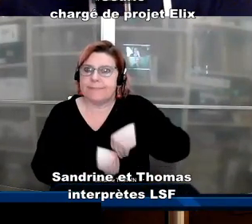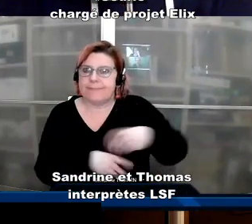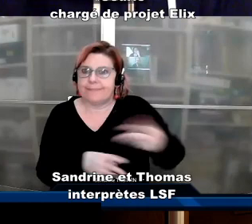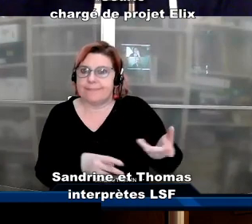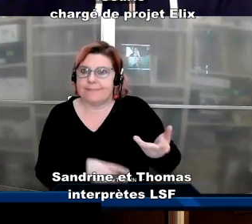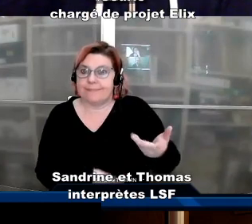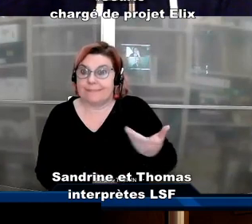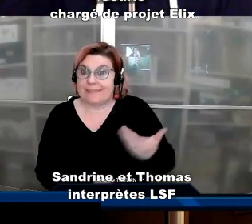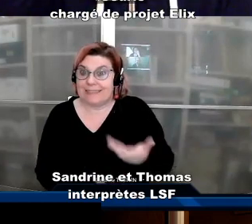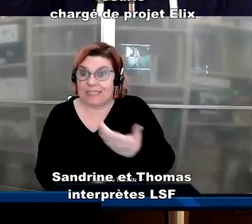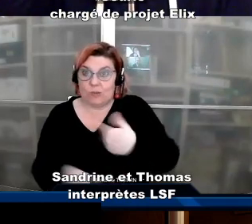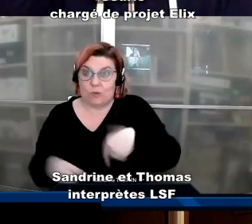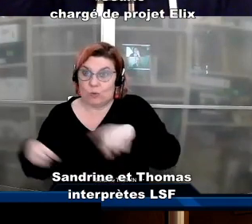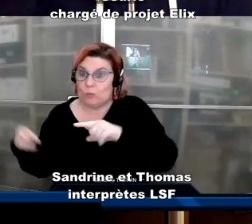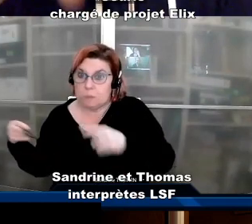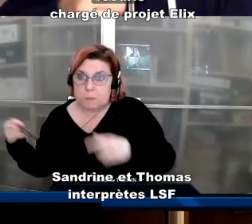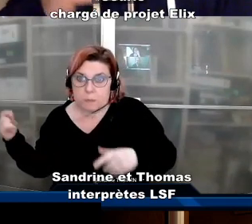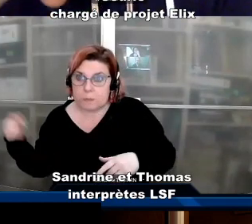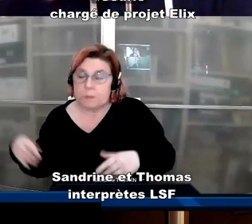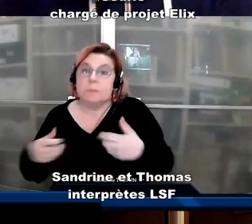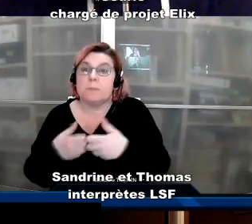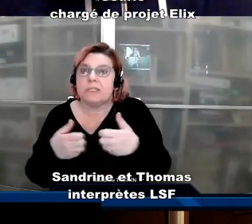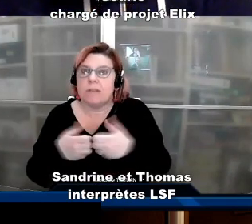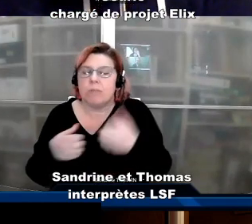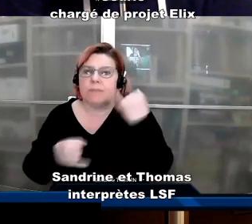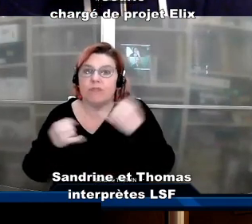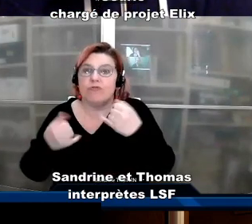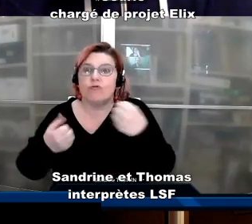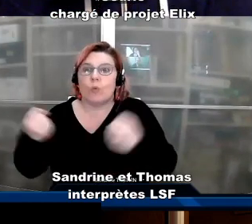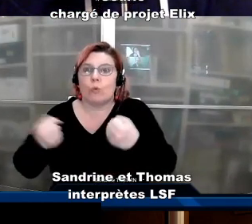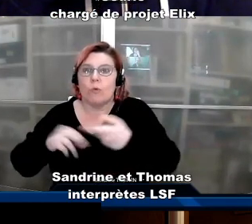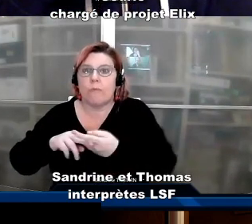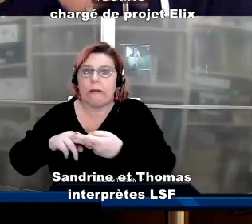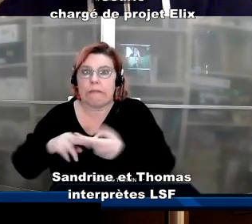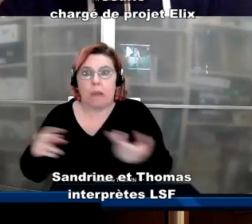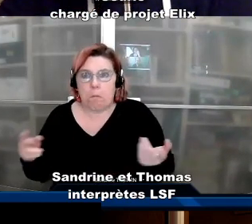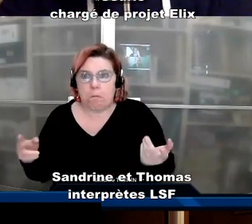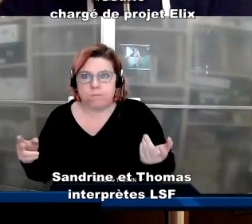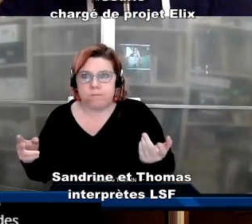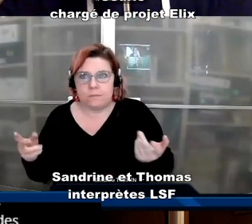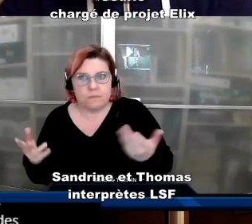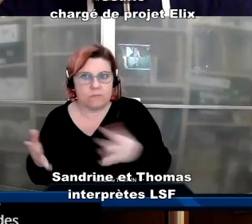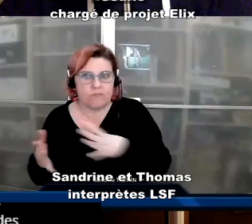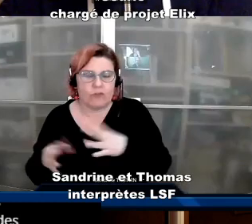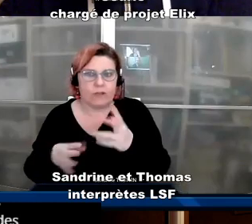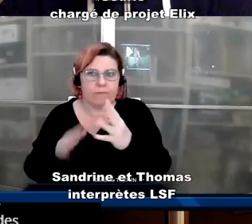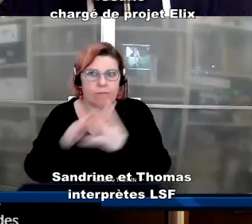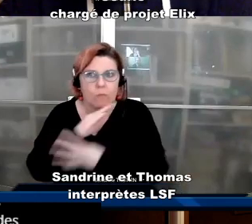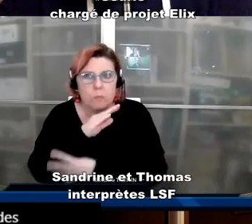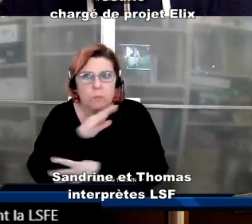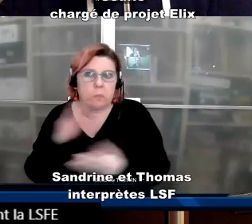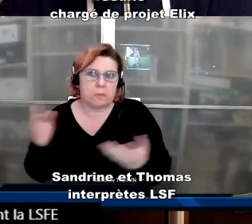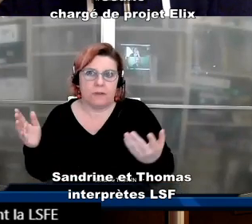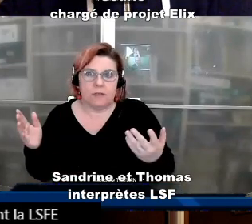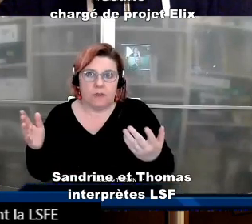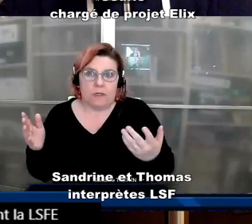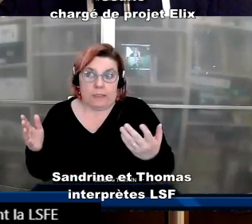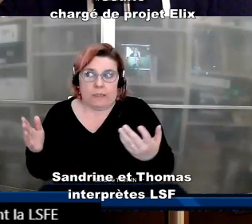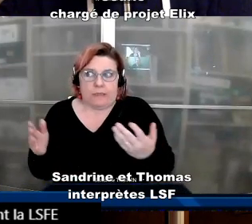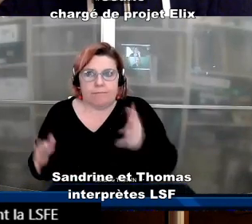on ne maîtrise pas. Hein. Par exemple, la mécanique auto, c'est aussi des vocabulaires qui sont très spécifiques.